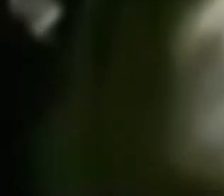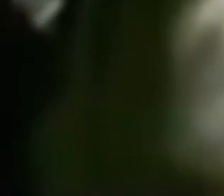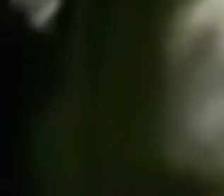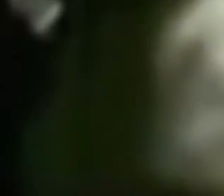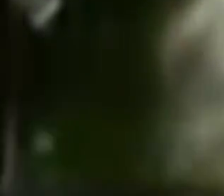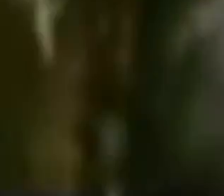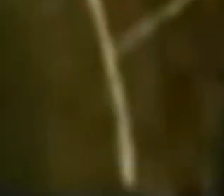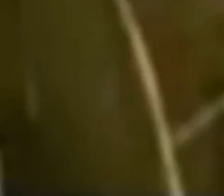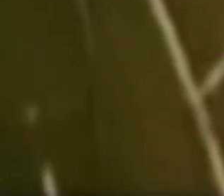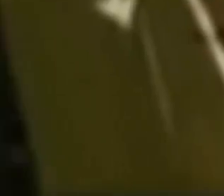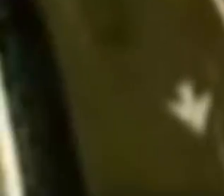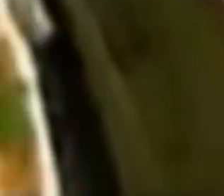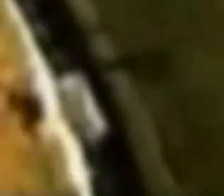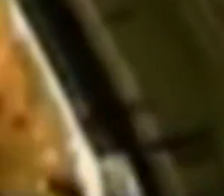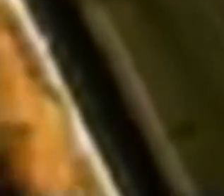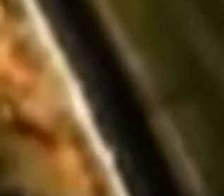Let's go again.